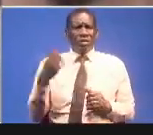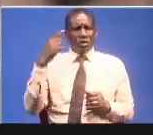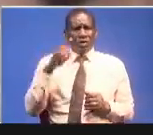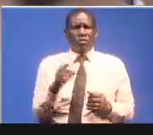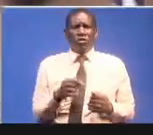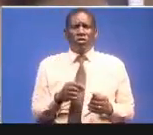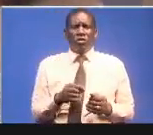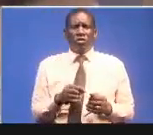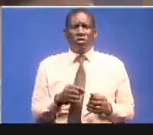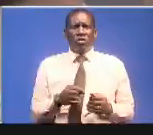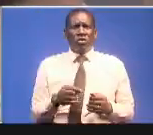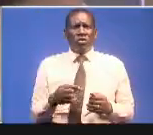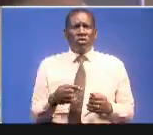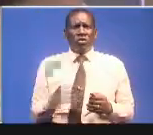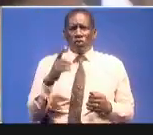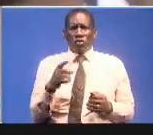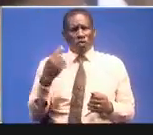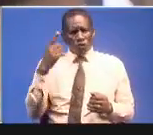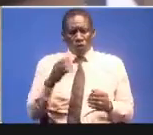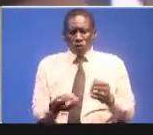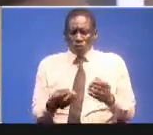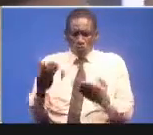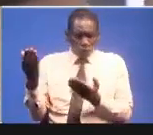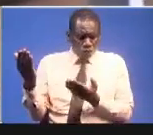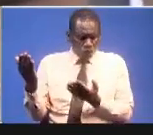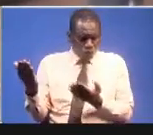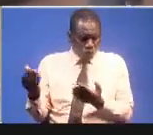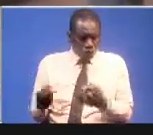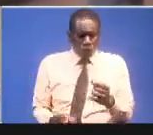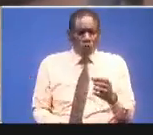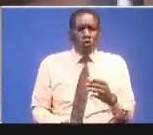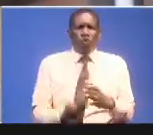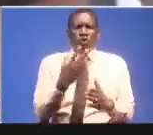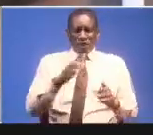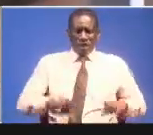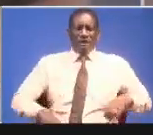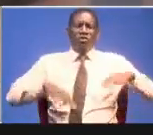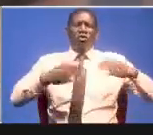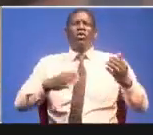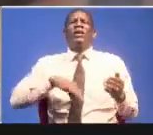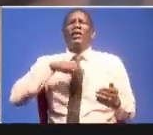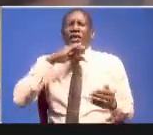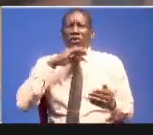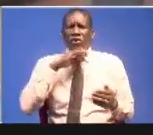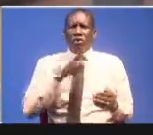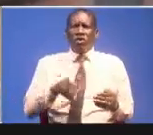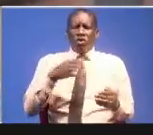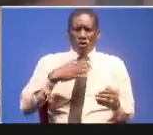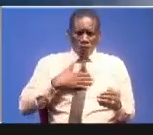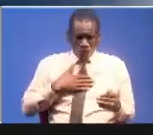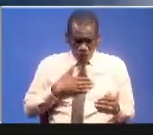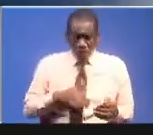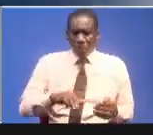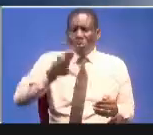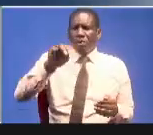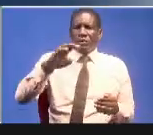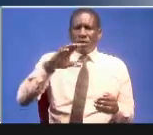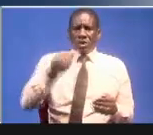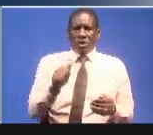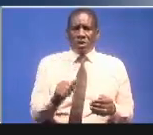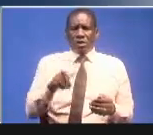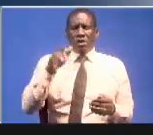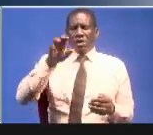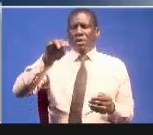for the habeas corpus for the production either life or death of the honorable member of